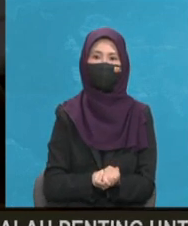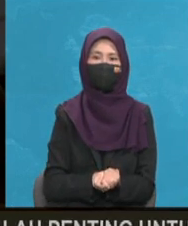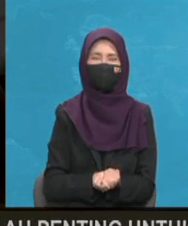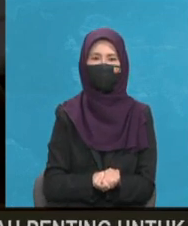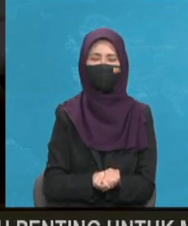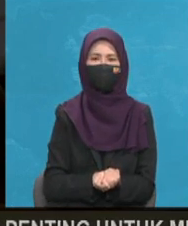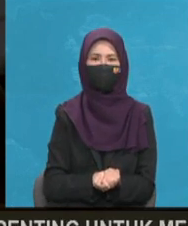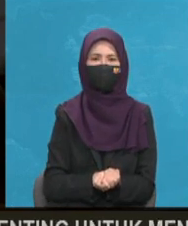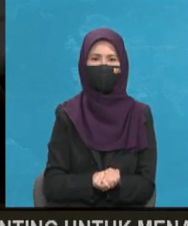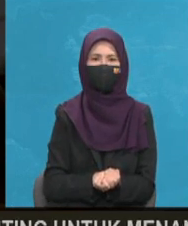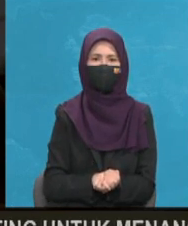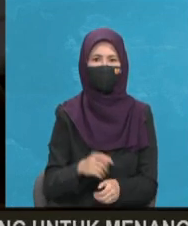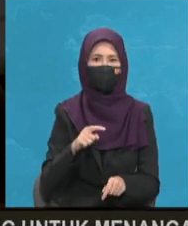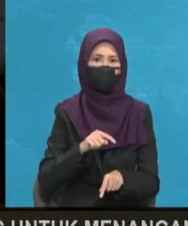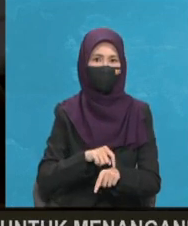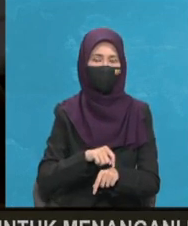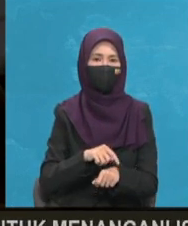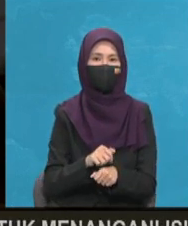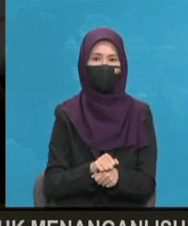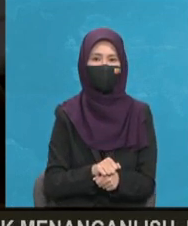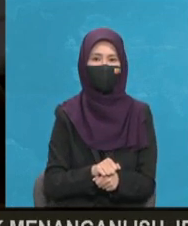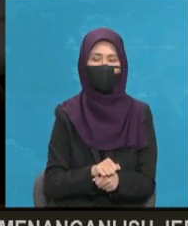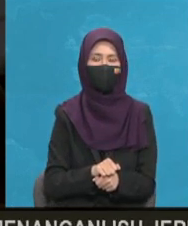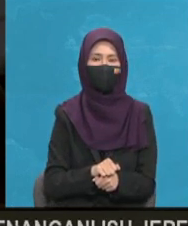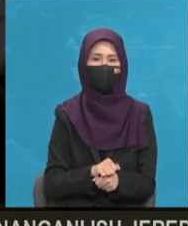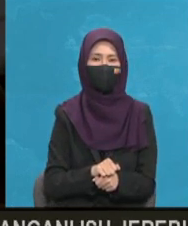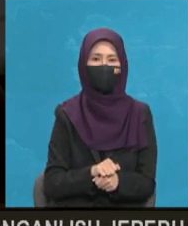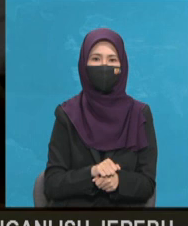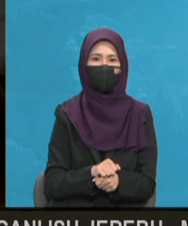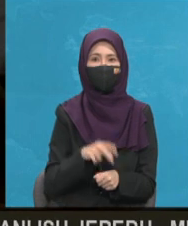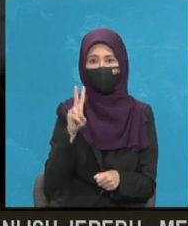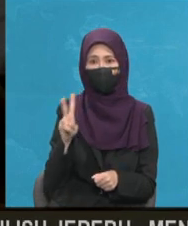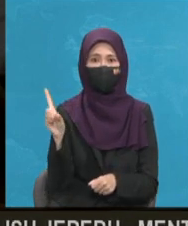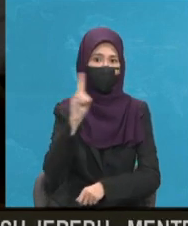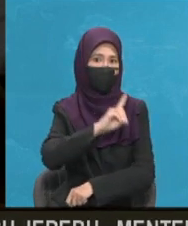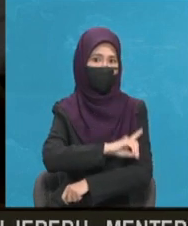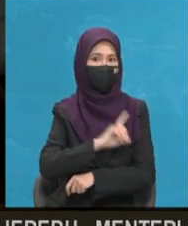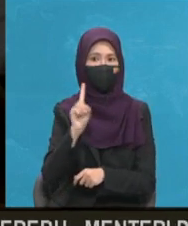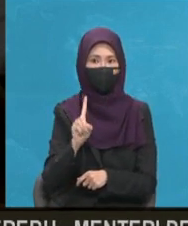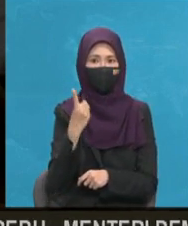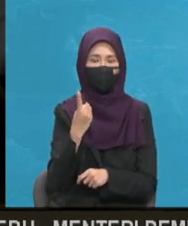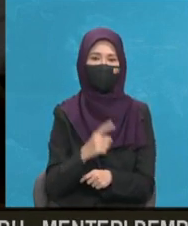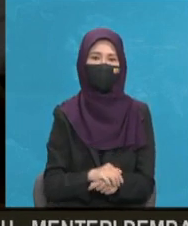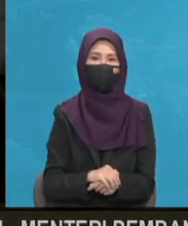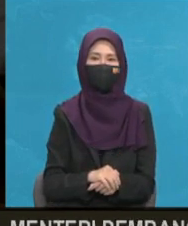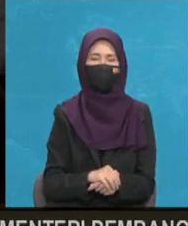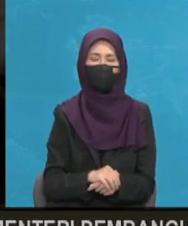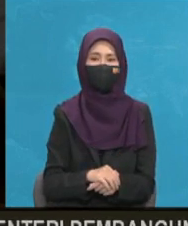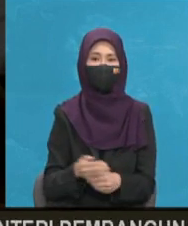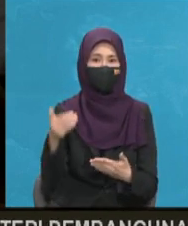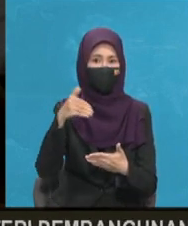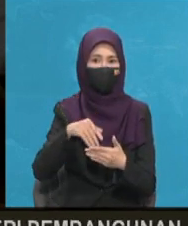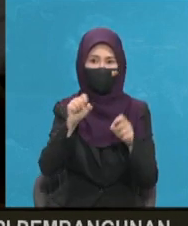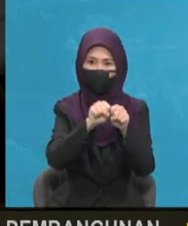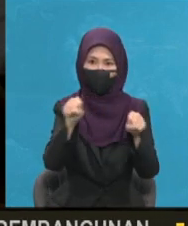typhosa at bagi keputusan ujian atau tersebut ialah dua hari sebagaimana yang akan dipaparkan pada segel yang